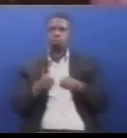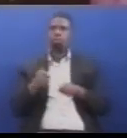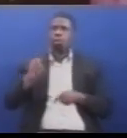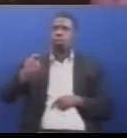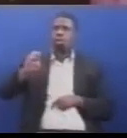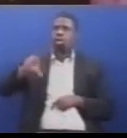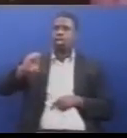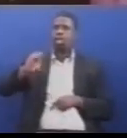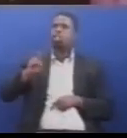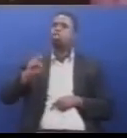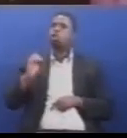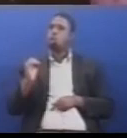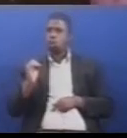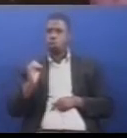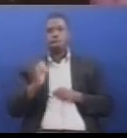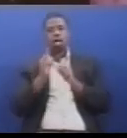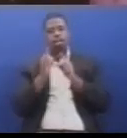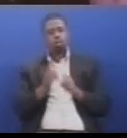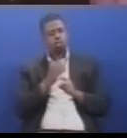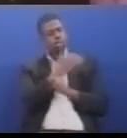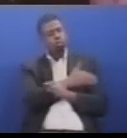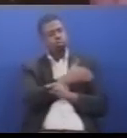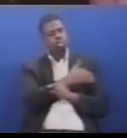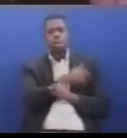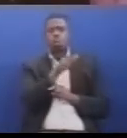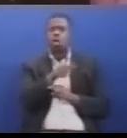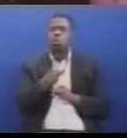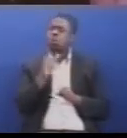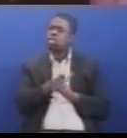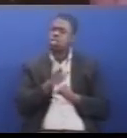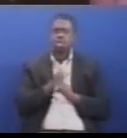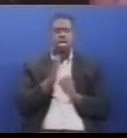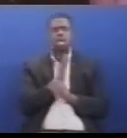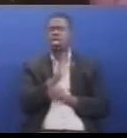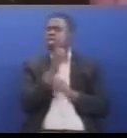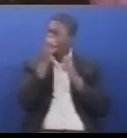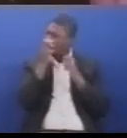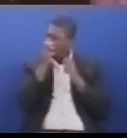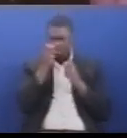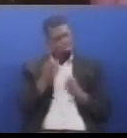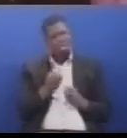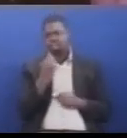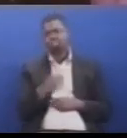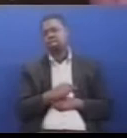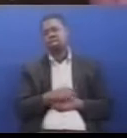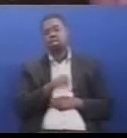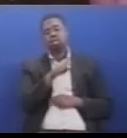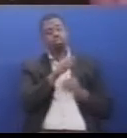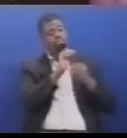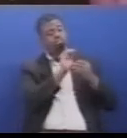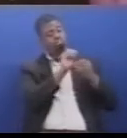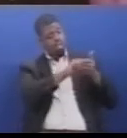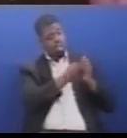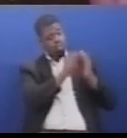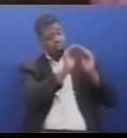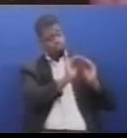Welezo ambacho kinahudumia wananchi wengi na hali yake ni mbaya sana? Kwa hiyo hii mikakati imeorodheshwa, lakini katika